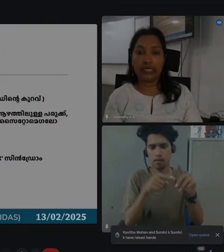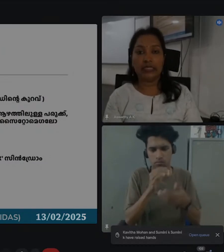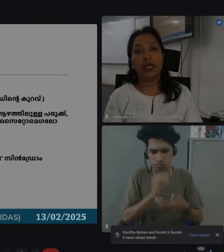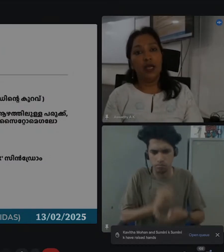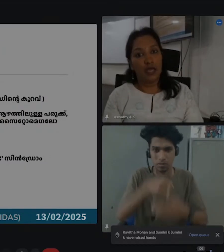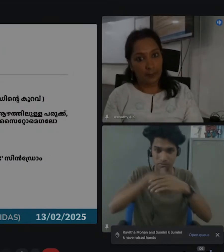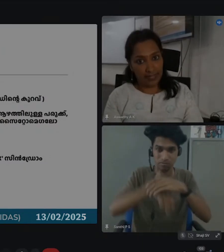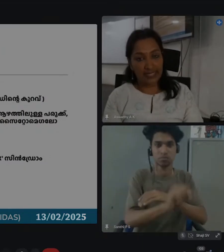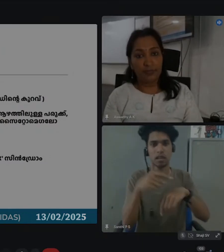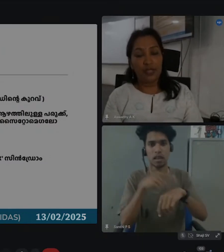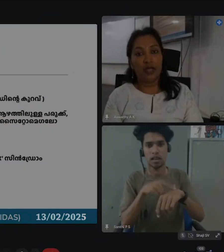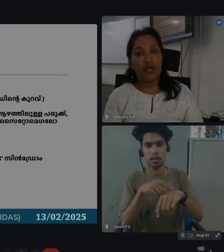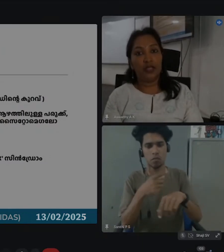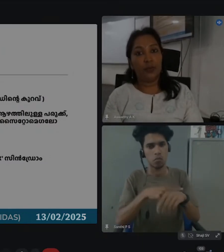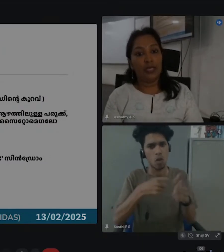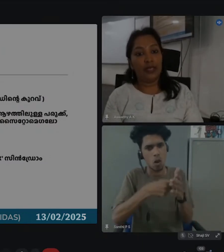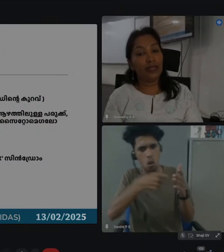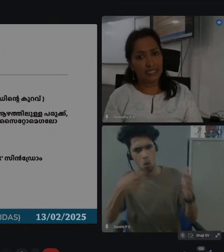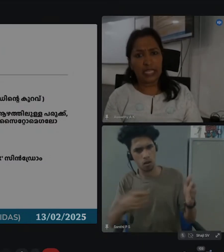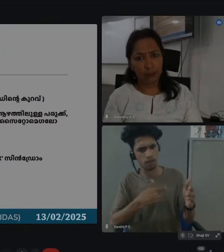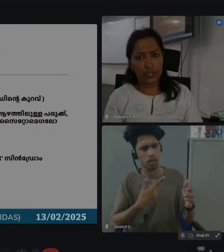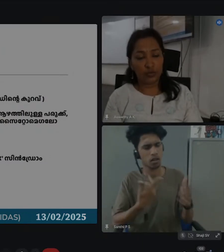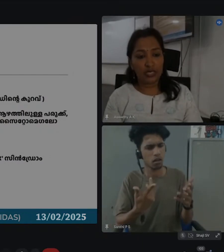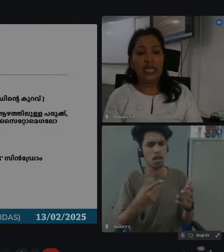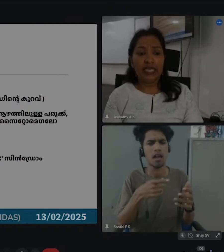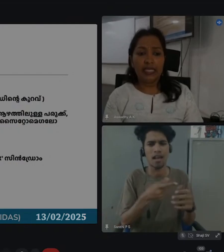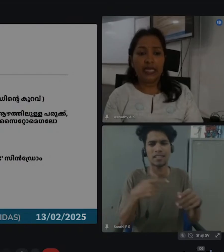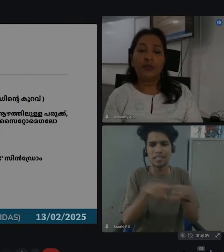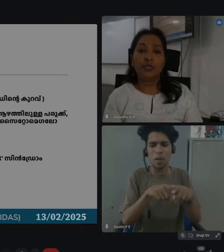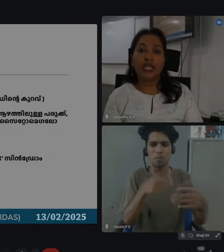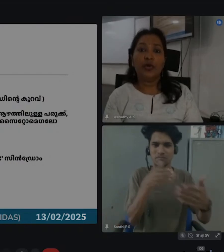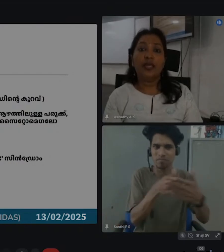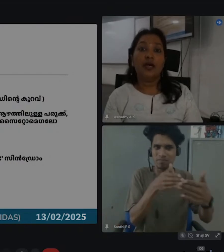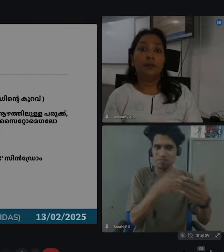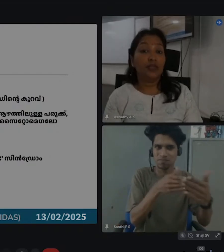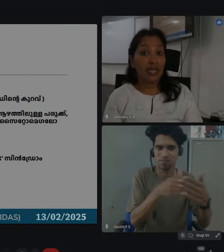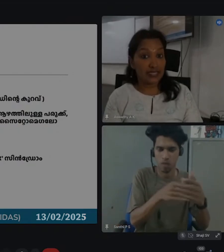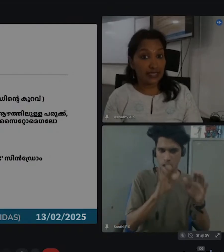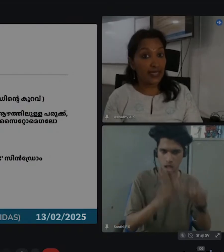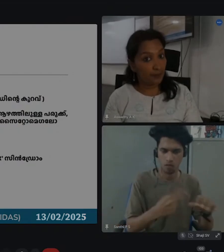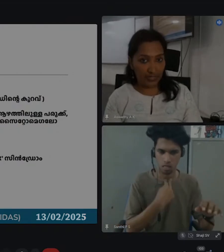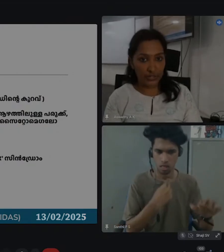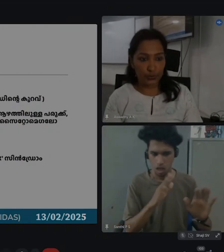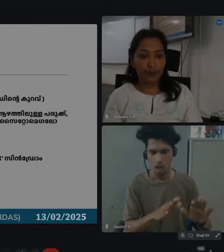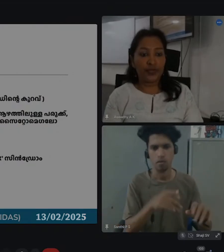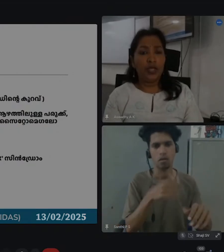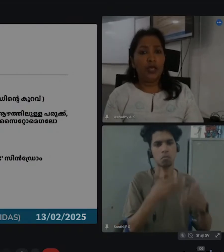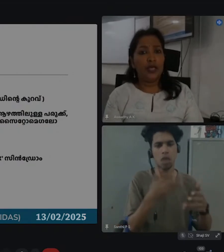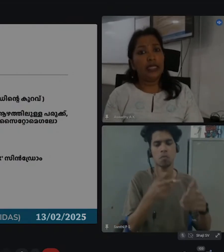നീണ്ടു നിൽക്കുന്ന പ്രസവം, അതുപോലെ മറ്റെന്തെങ്കിലും ബുദ്ധിമുട്ടുകൾ, ഇതെല്ലാം കുഞ്ഞുങ്ങളുടെ ബുദ്ധിവികാസത്തെ